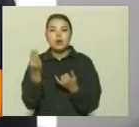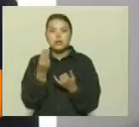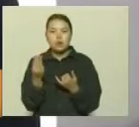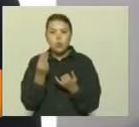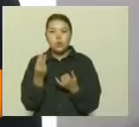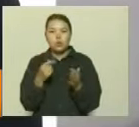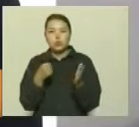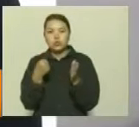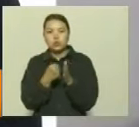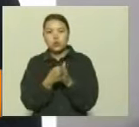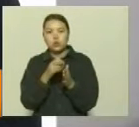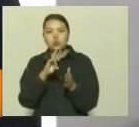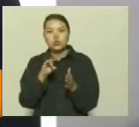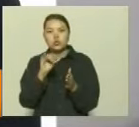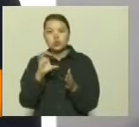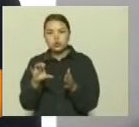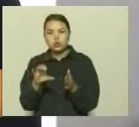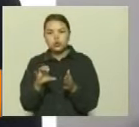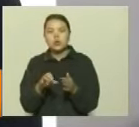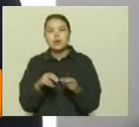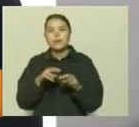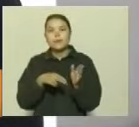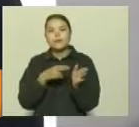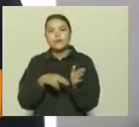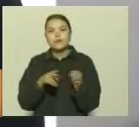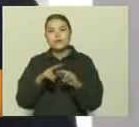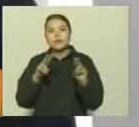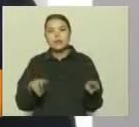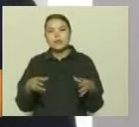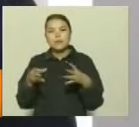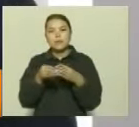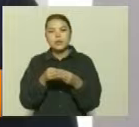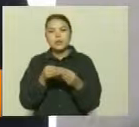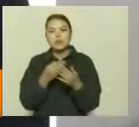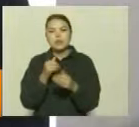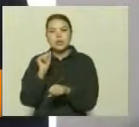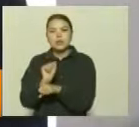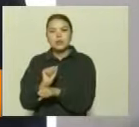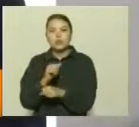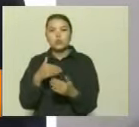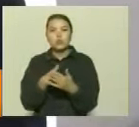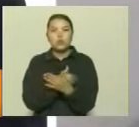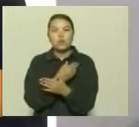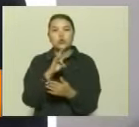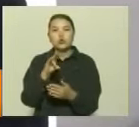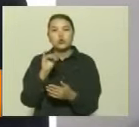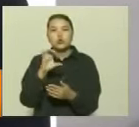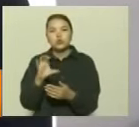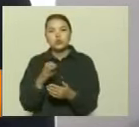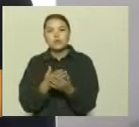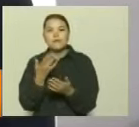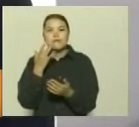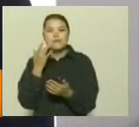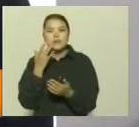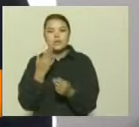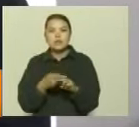Нүкіс Маңғыстау темір жол рейсі іске қосылғаннан кейін бұл тоқтатылатын болады. Нүкіс қаласына тұрақты қоғамдық